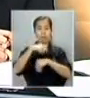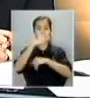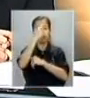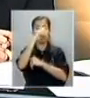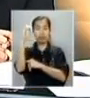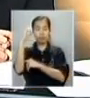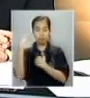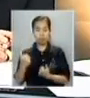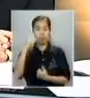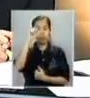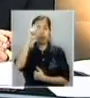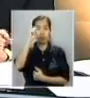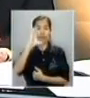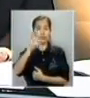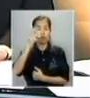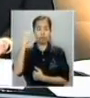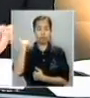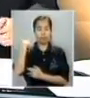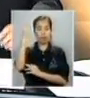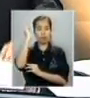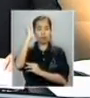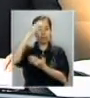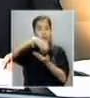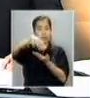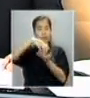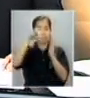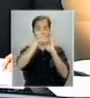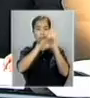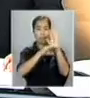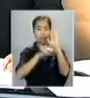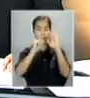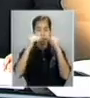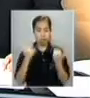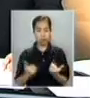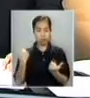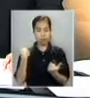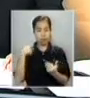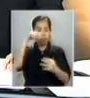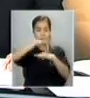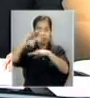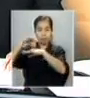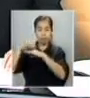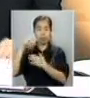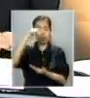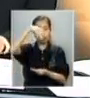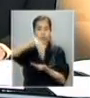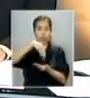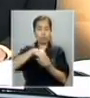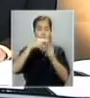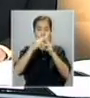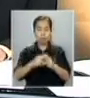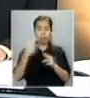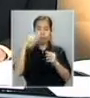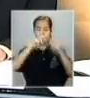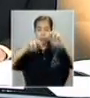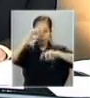ได้แถลงข่าวออกมามีประเด็นที่น่าสนใจครับซึ่งวันนี้สอชอจะมีการจัดตั้งหน่วยเฉพาะกิจโดยมีการรวบรวมกำลังของเจ้าหน้าที่จากหล